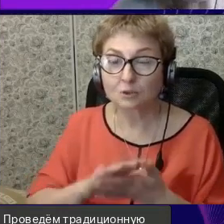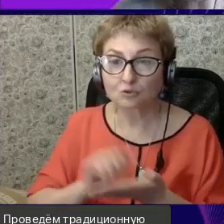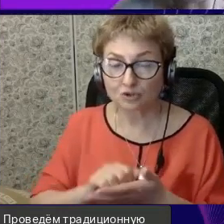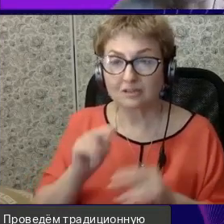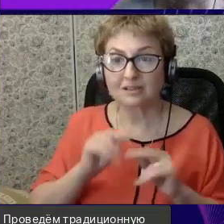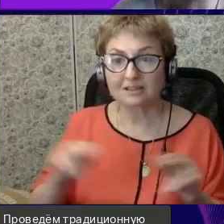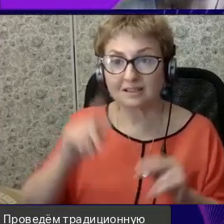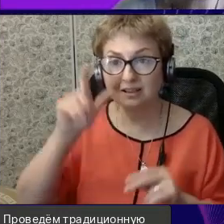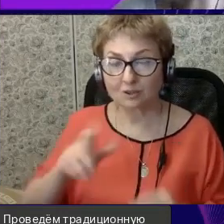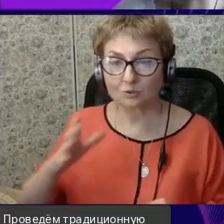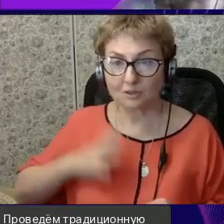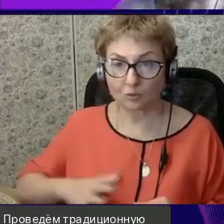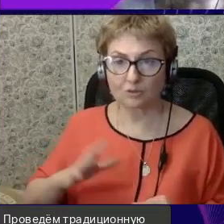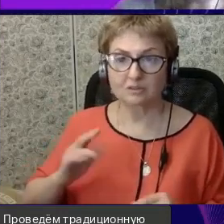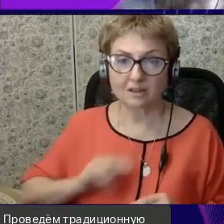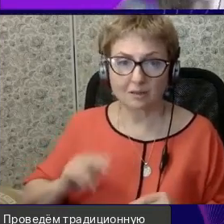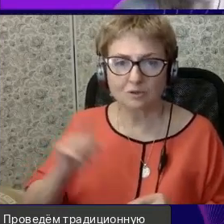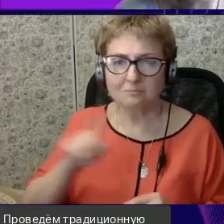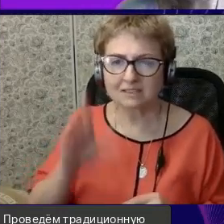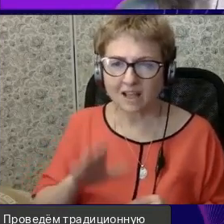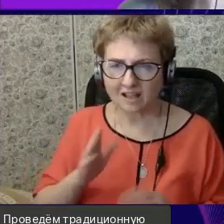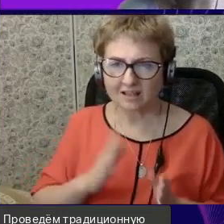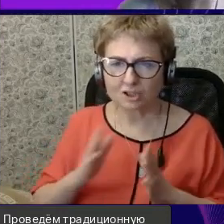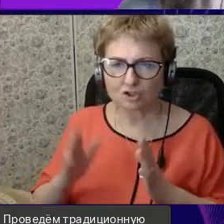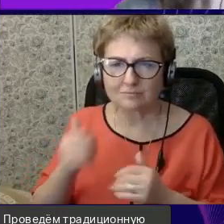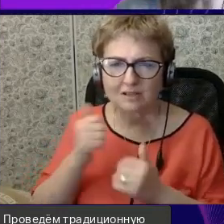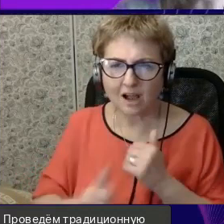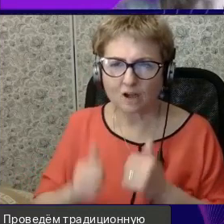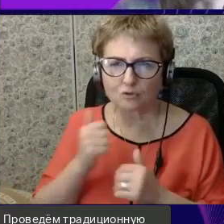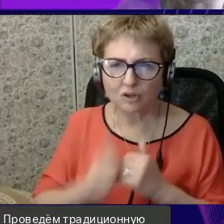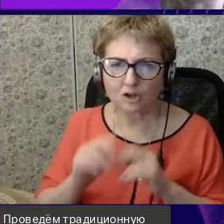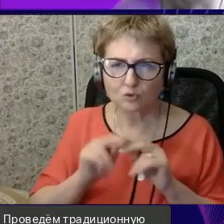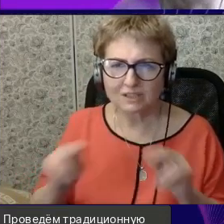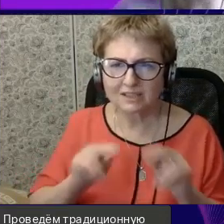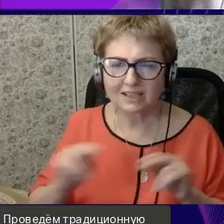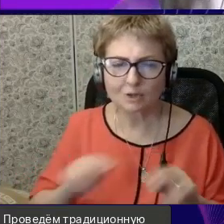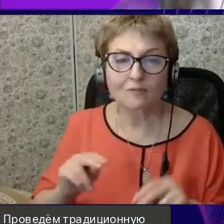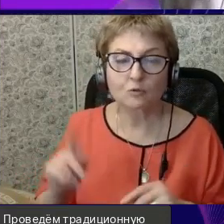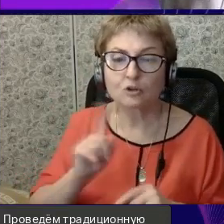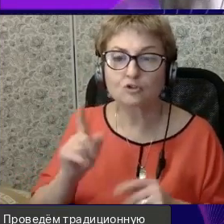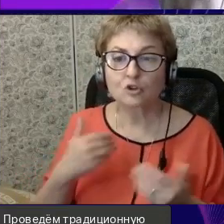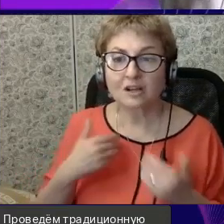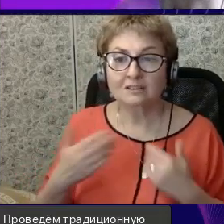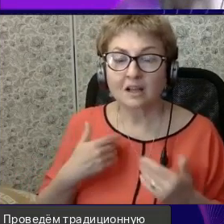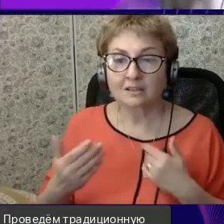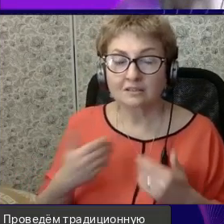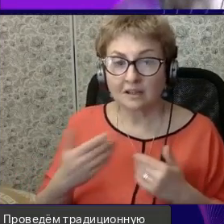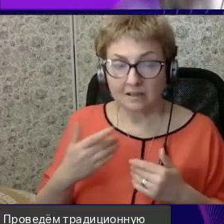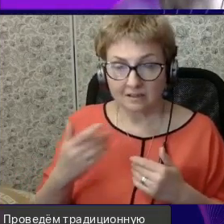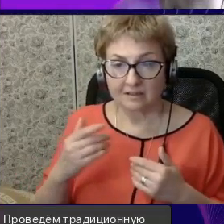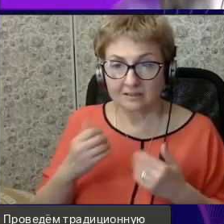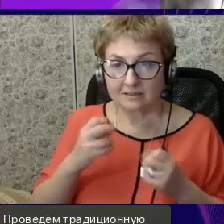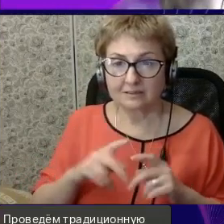травмоопасная история. Вот. И, конечно, с этими нарушениями тренеру приходится работать вот буквально в постоянном режиме